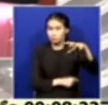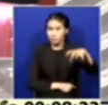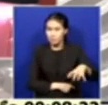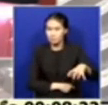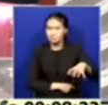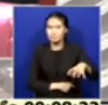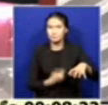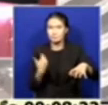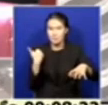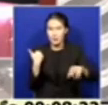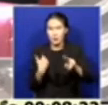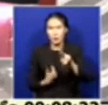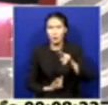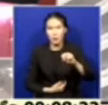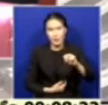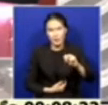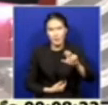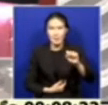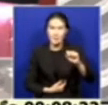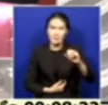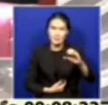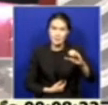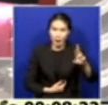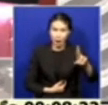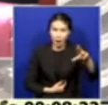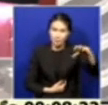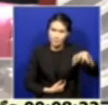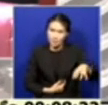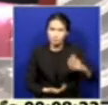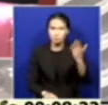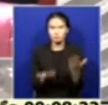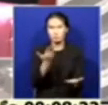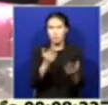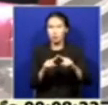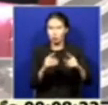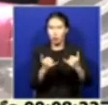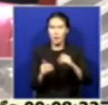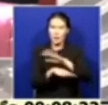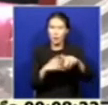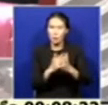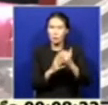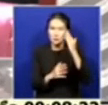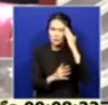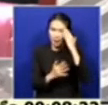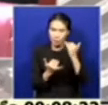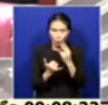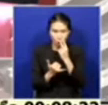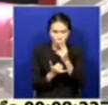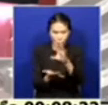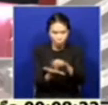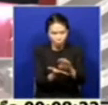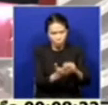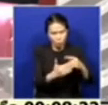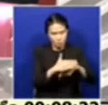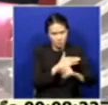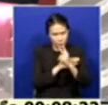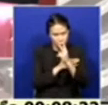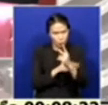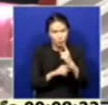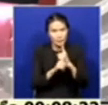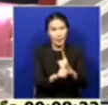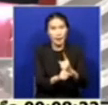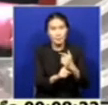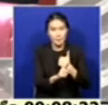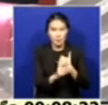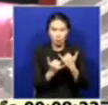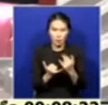บรรยากาศหนึ่งที่ผู้คนจะได้สนใจกันนะครับเพราะฉะนั้นในส่วนที่เกี่ยวข้องกับองค์กรเหล่าประเท